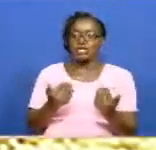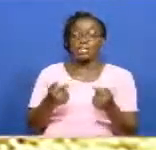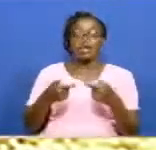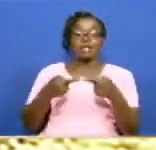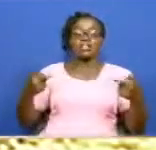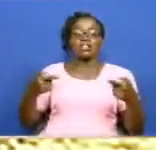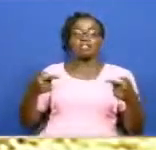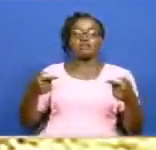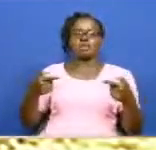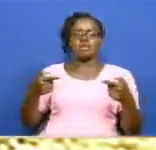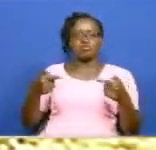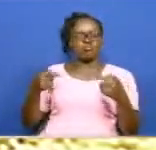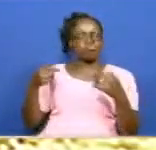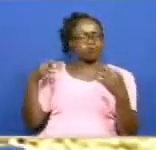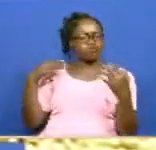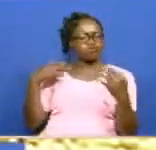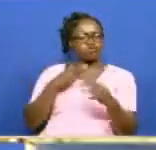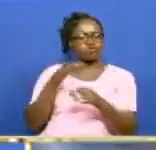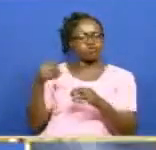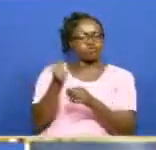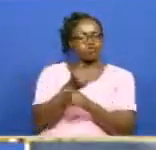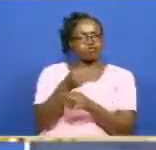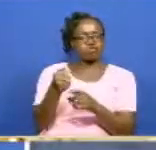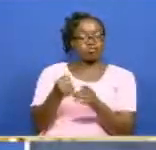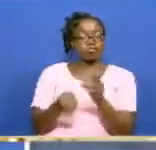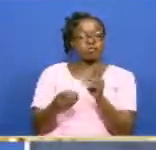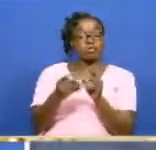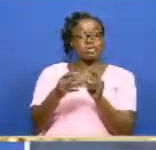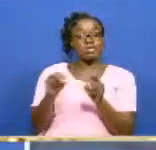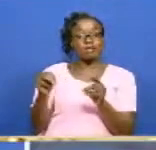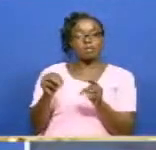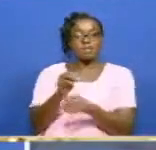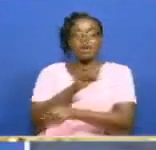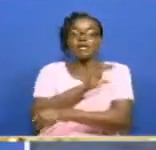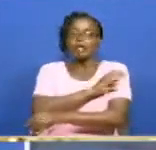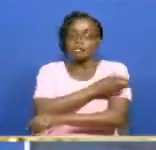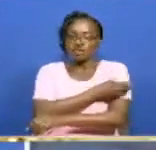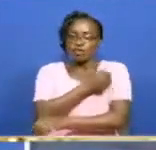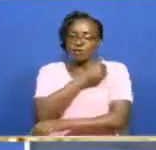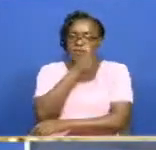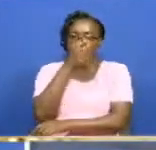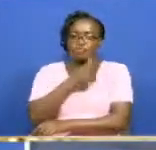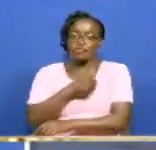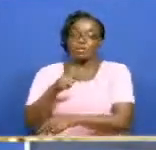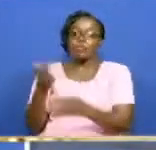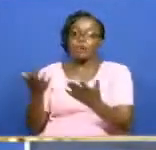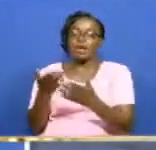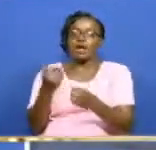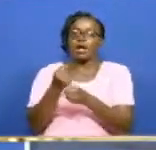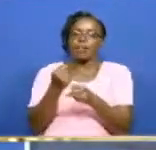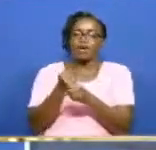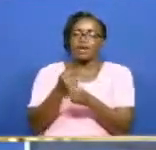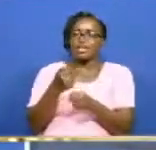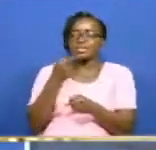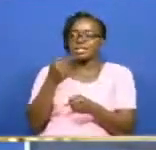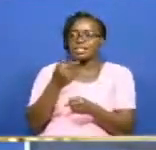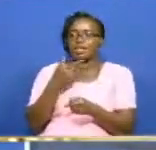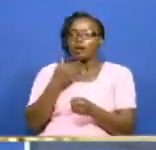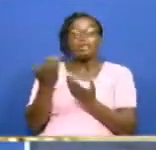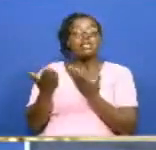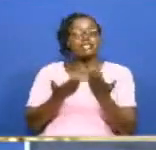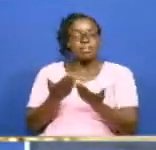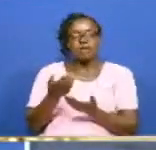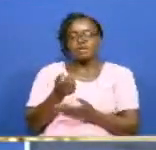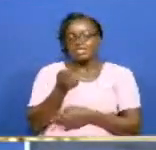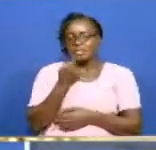wake walimhada kukutana nao katika kliniki ya kibinafsi anakofanya kazi, wakidai walitaka huduma za